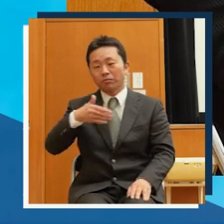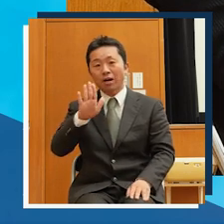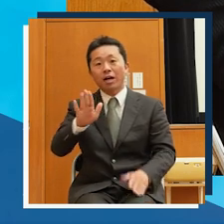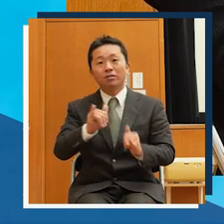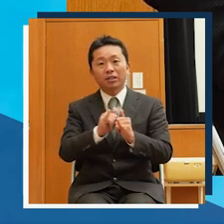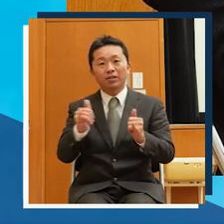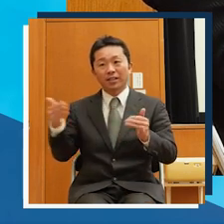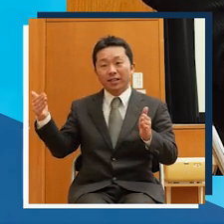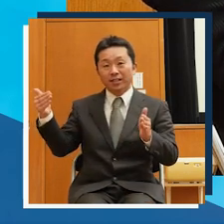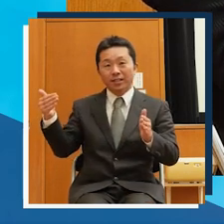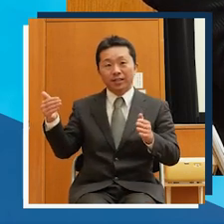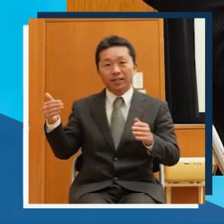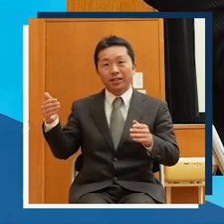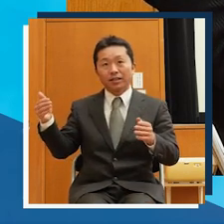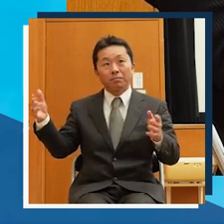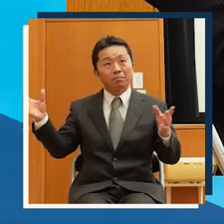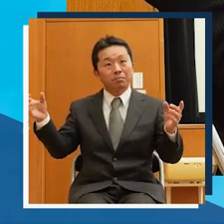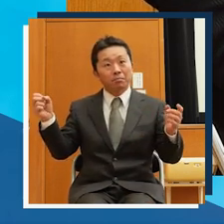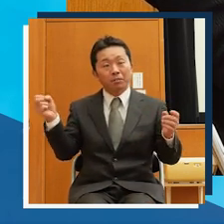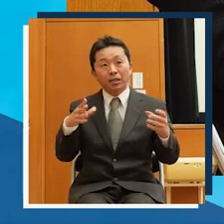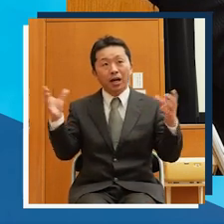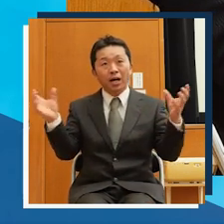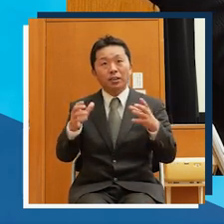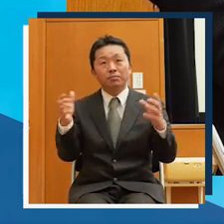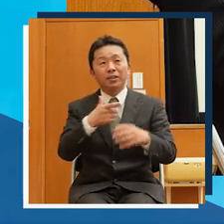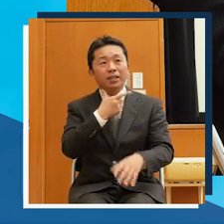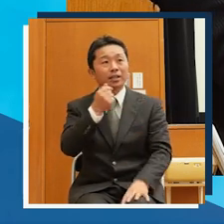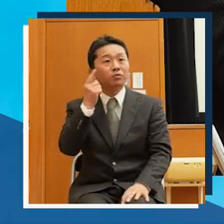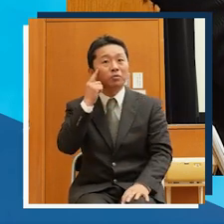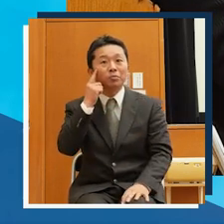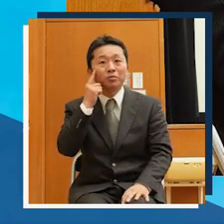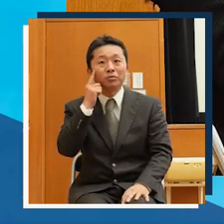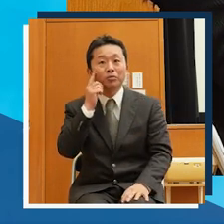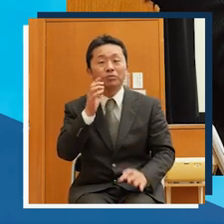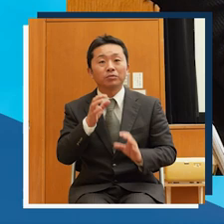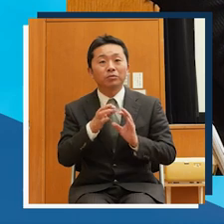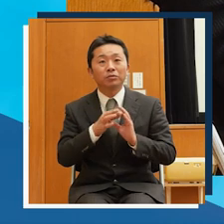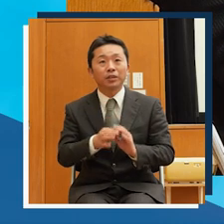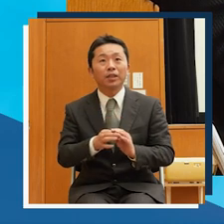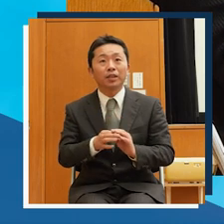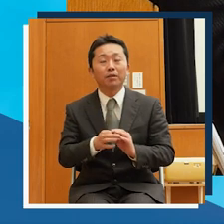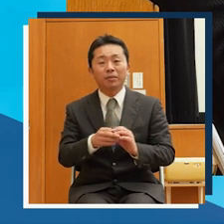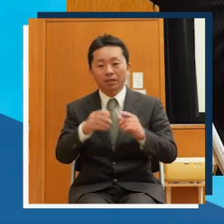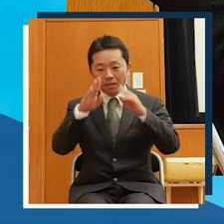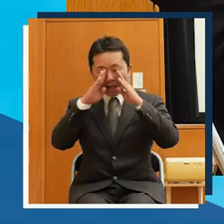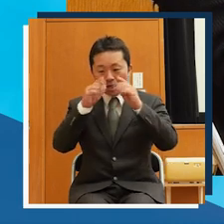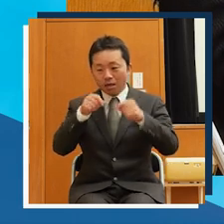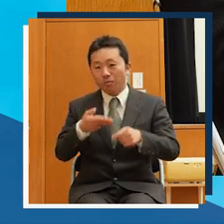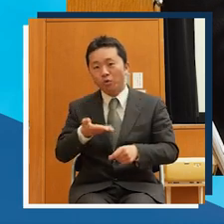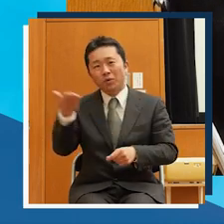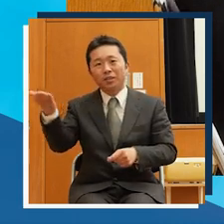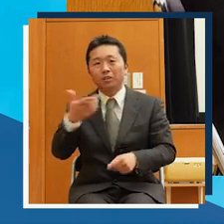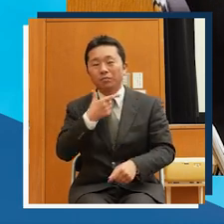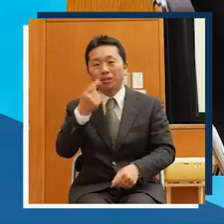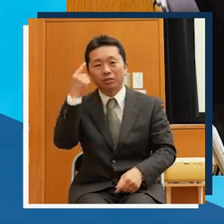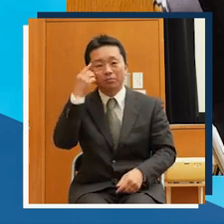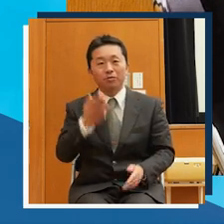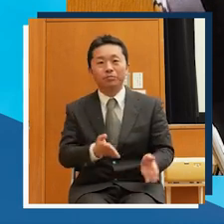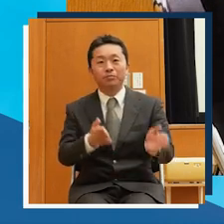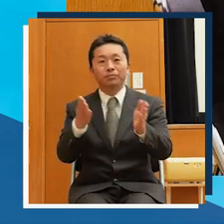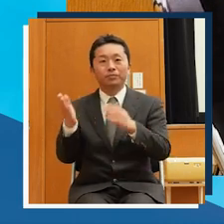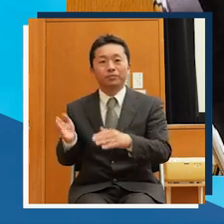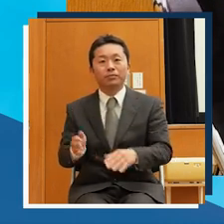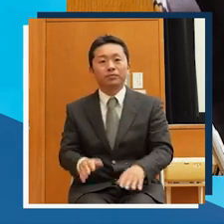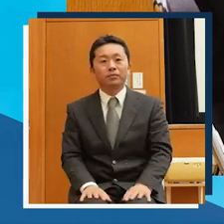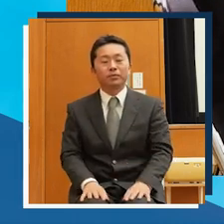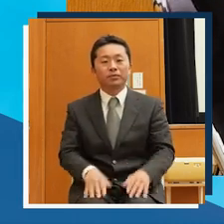最後のチャンスというぐらいで集めていきたいと思うので手を上げてえ質問の紙を集めるスタフに声をかけていただければという風に思いますえ